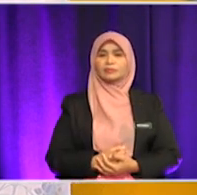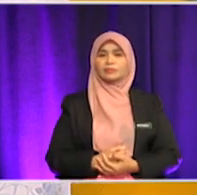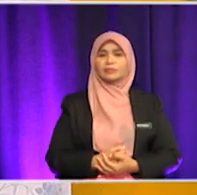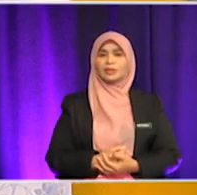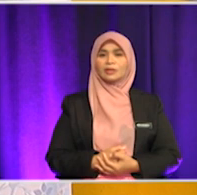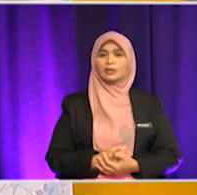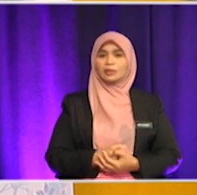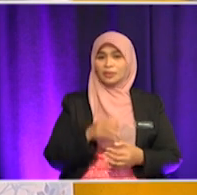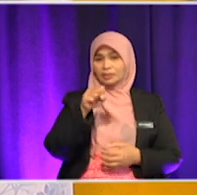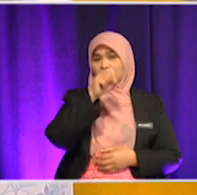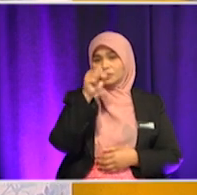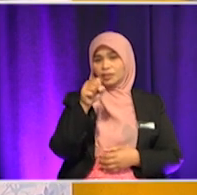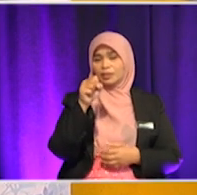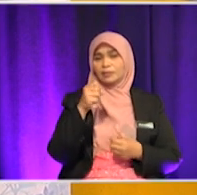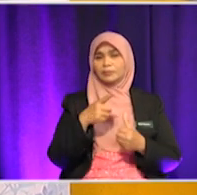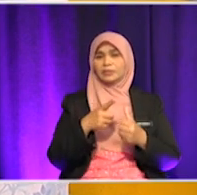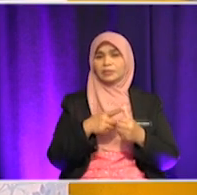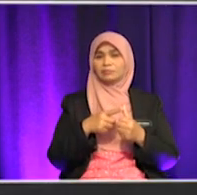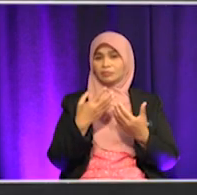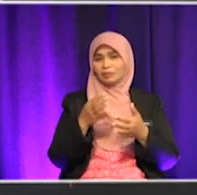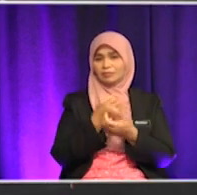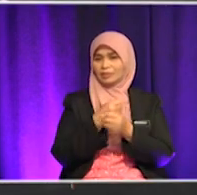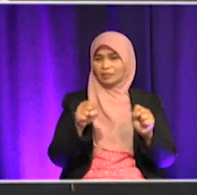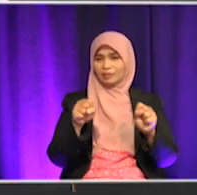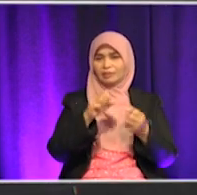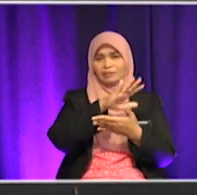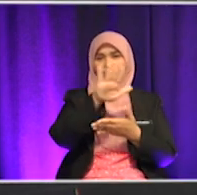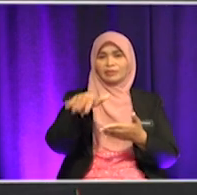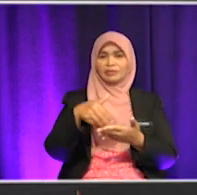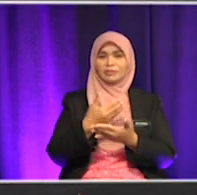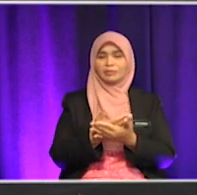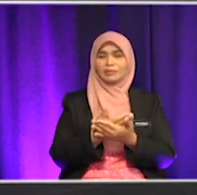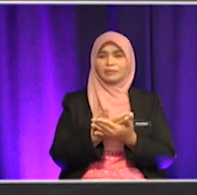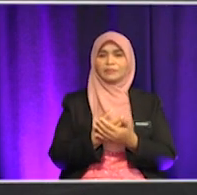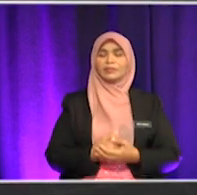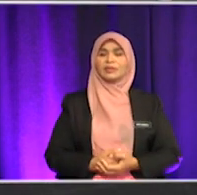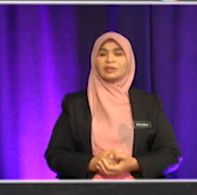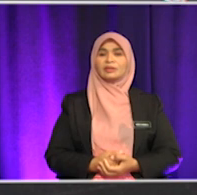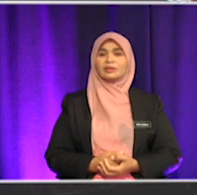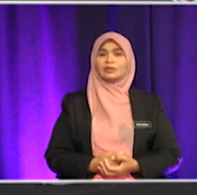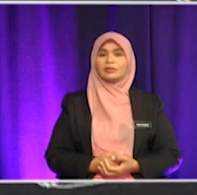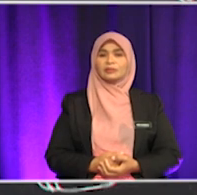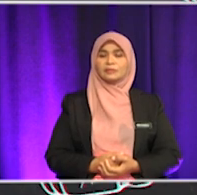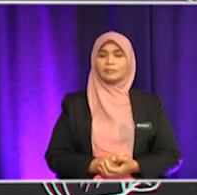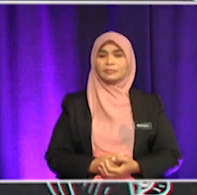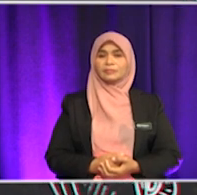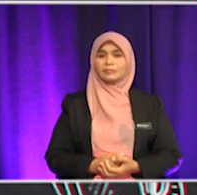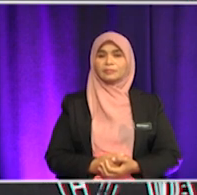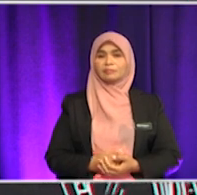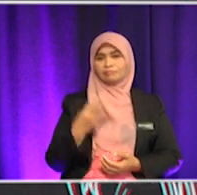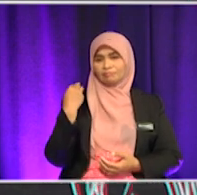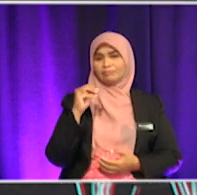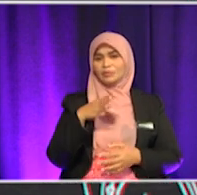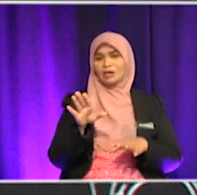soalan penyelesaian masalah? Okey, dah ready semua? Yong Wei, Nasrullah. Okey, anggota tadi sini lagi semua. Baik, mereka dah bersedia,